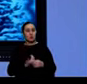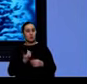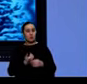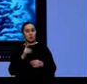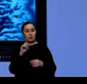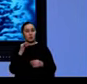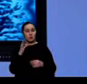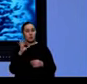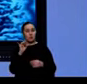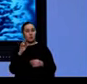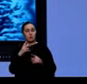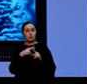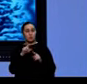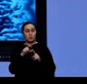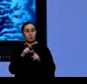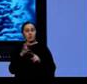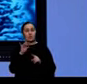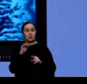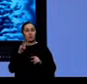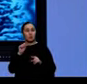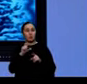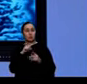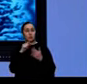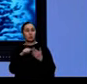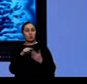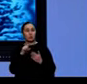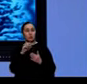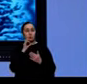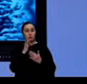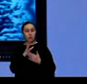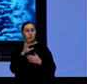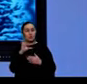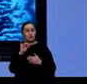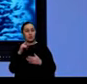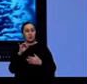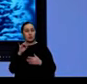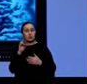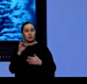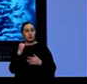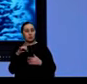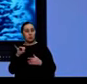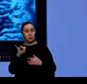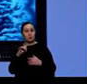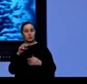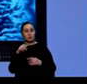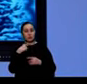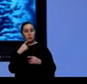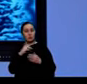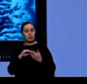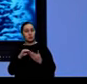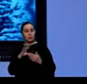Hayvonlar. Bu so'z ham nima so'rog'iga javob bo'ladi? Sigir, qo'y deb yozilgan.